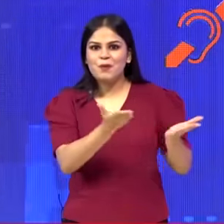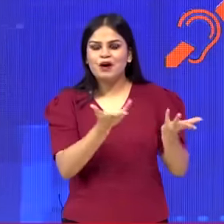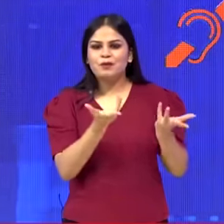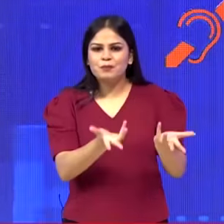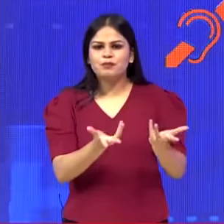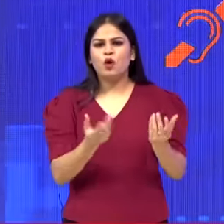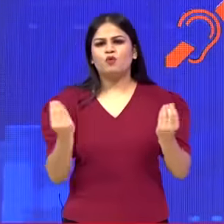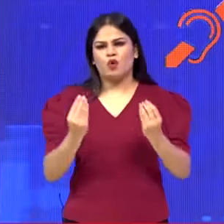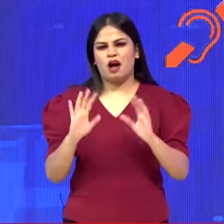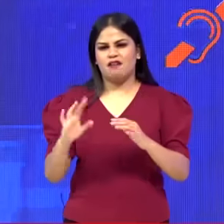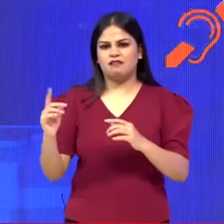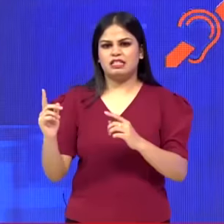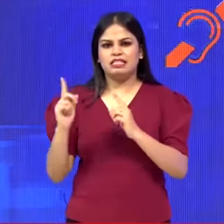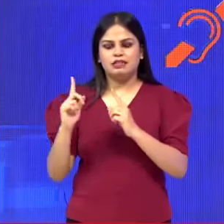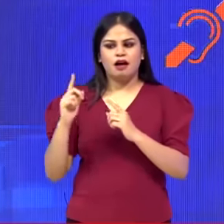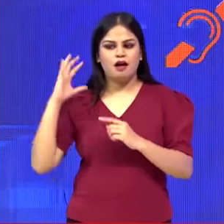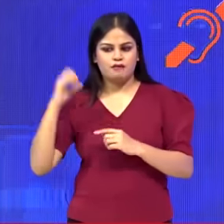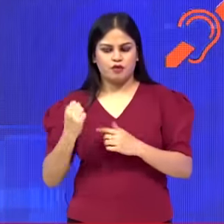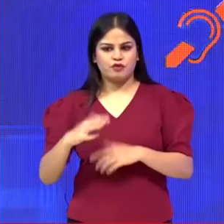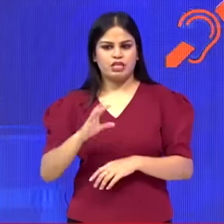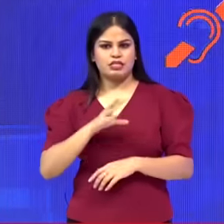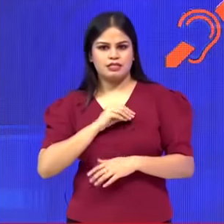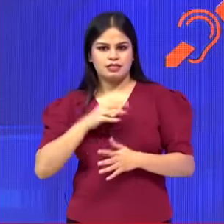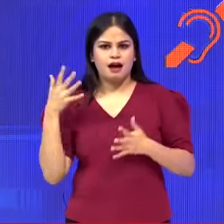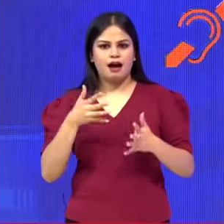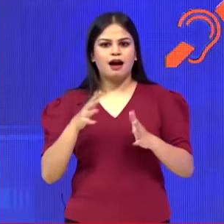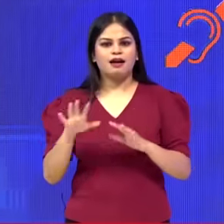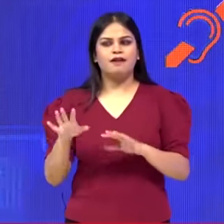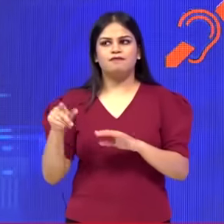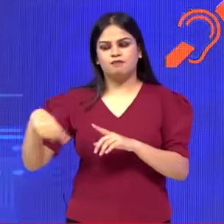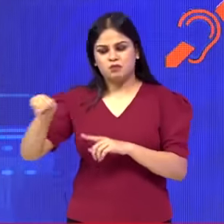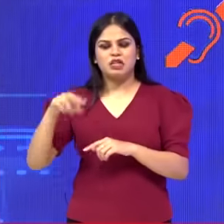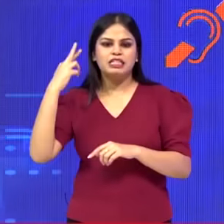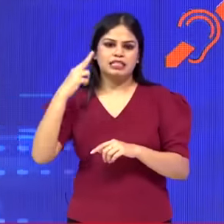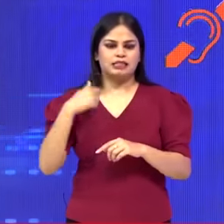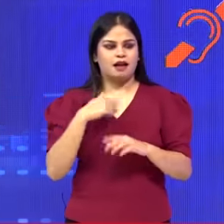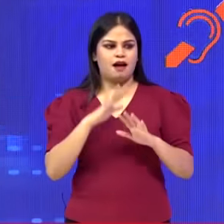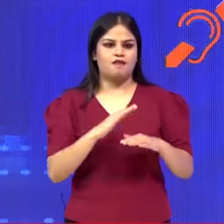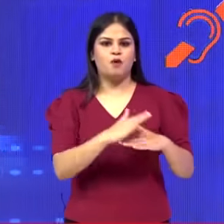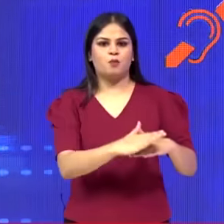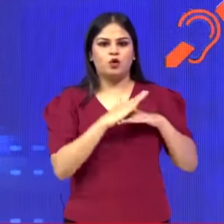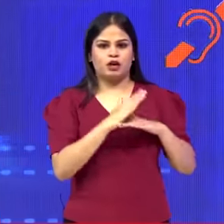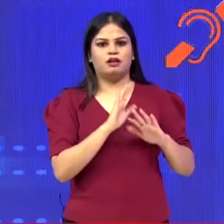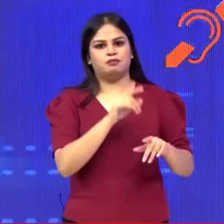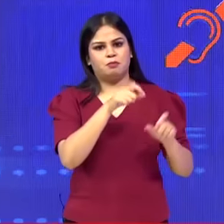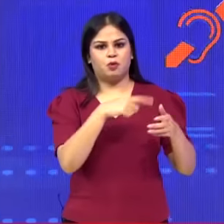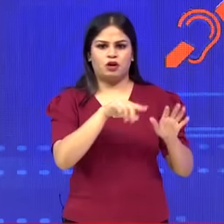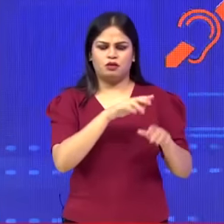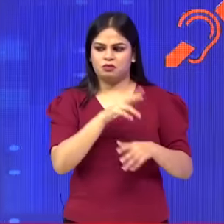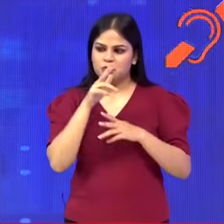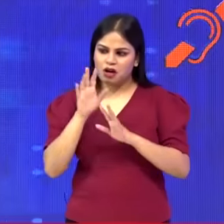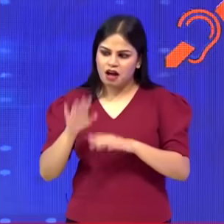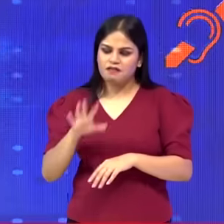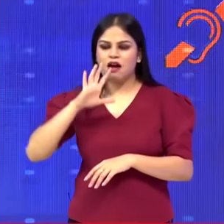कुछ थ्रेट्स वगैरह हैं, तो दैट इज़ द रीज़न व्हाई द सिक्योरिटी इज़ देयर. और वो सलमान ये थ्रेट तो सीरियस